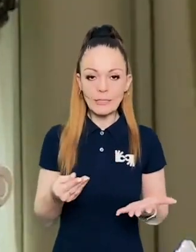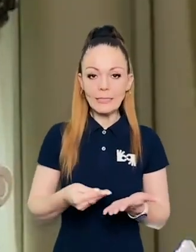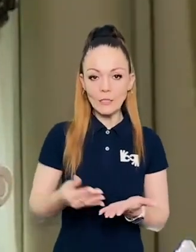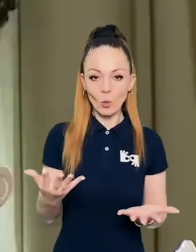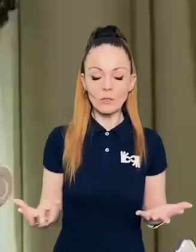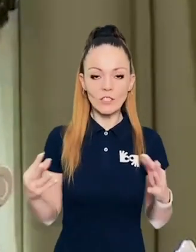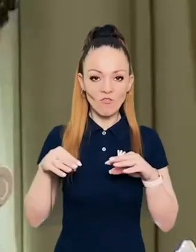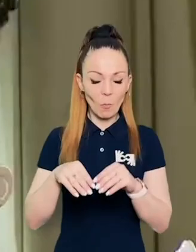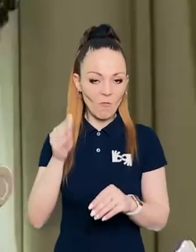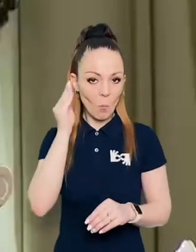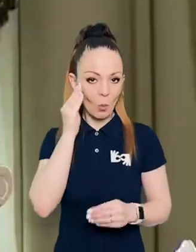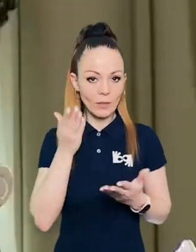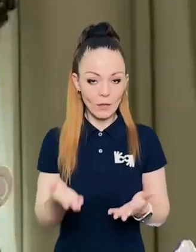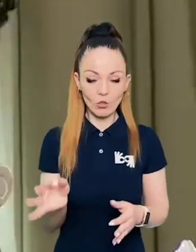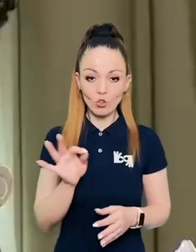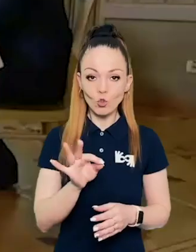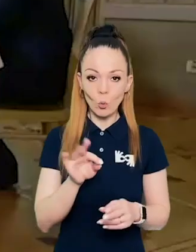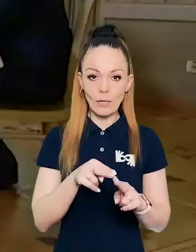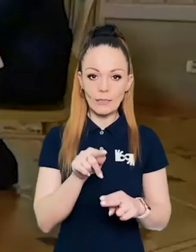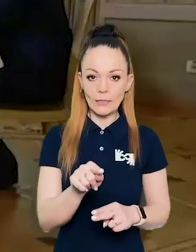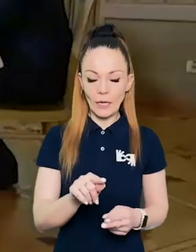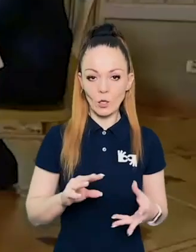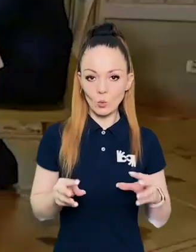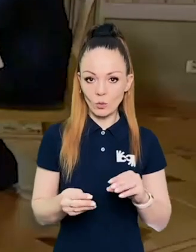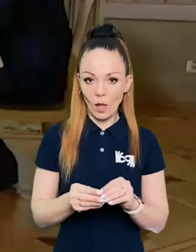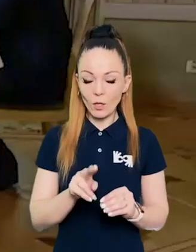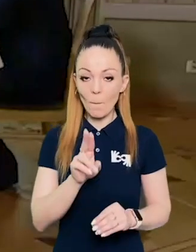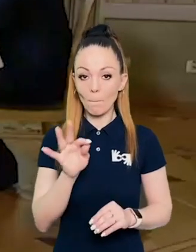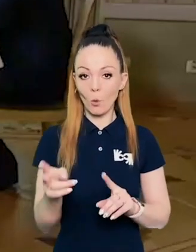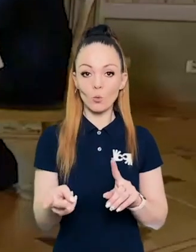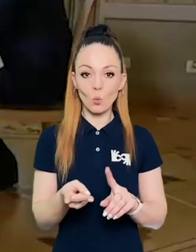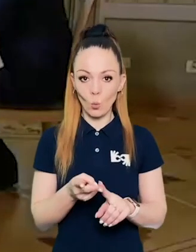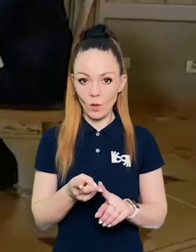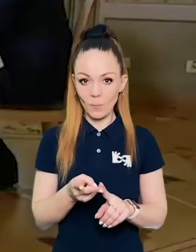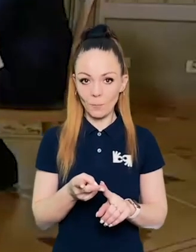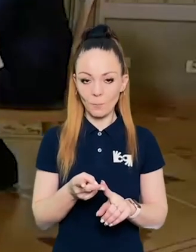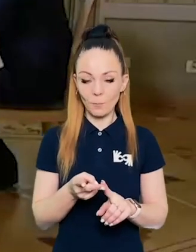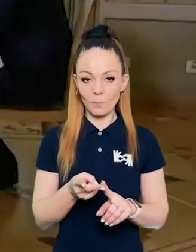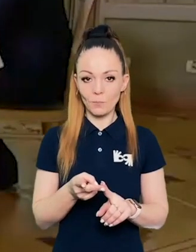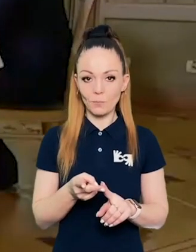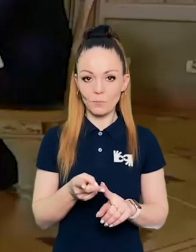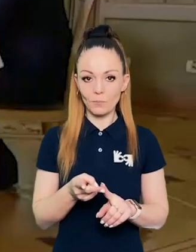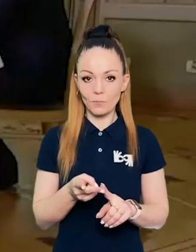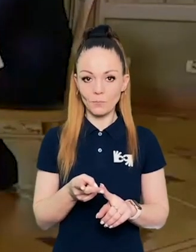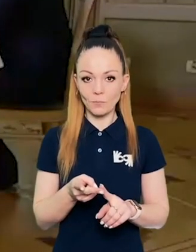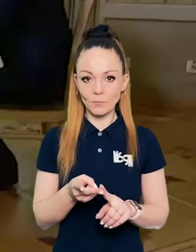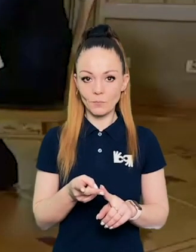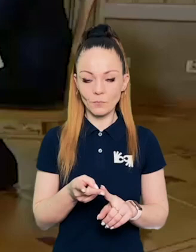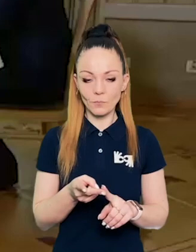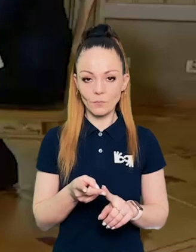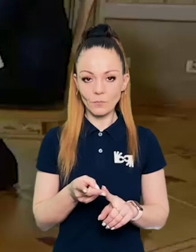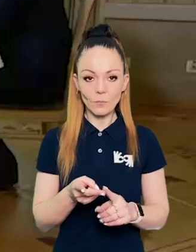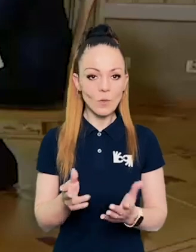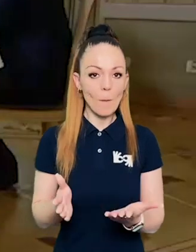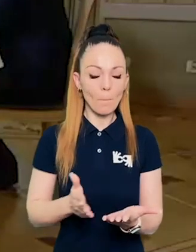Тобто наші цінності співпадають щодо цих результатів. По-друге,